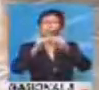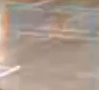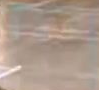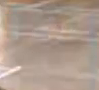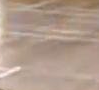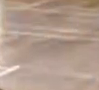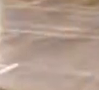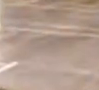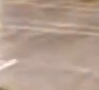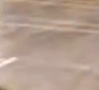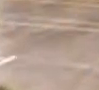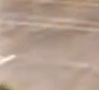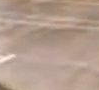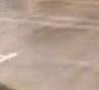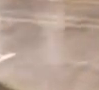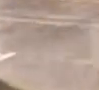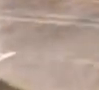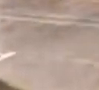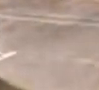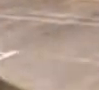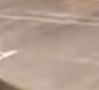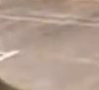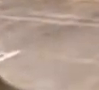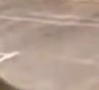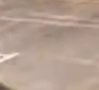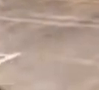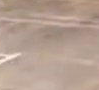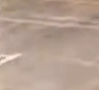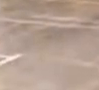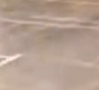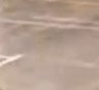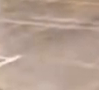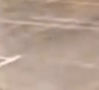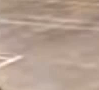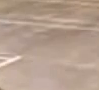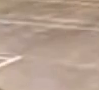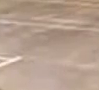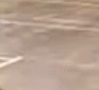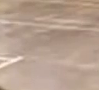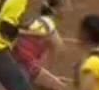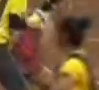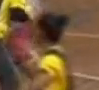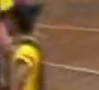dan tahun ini kita tapi kita orang nak Champion kita